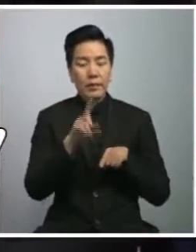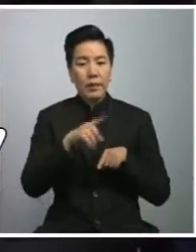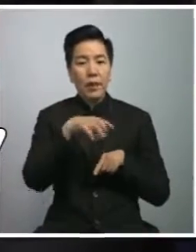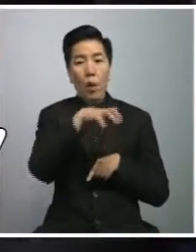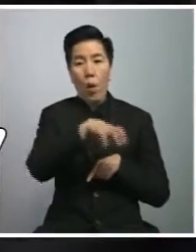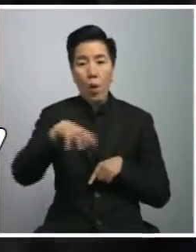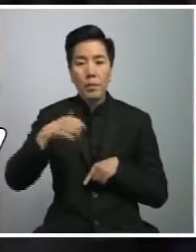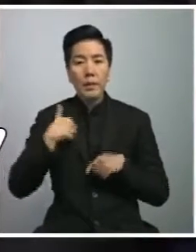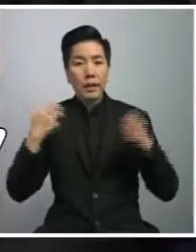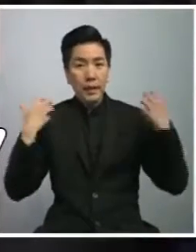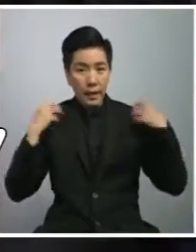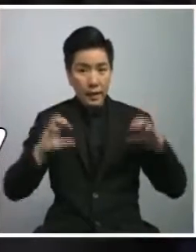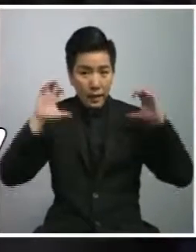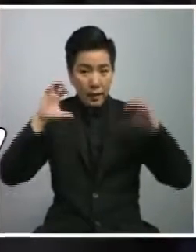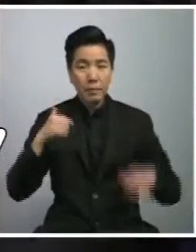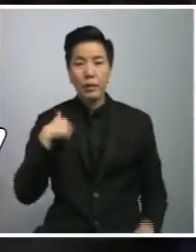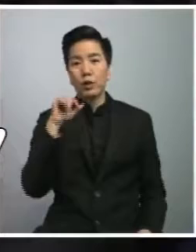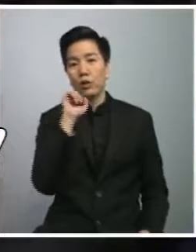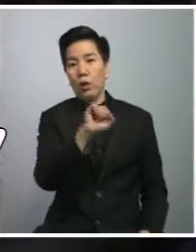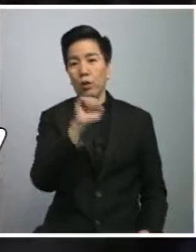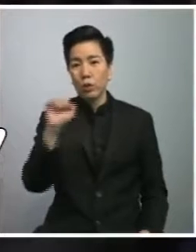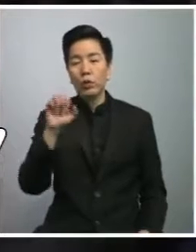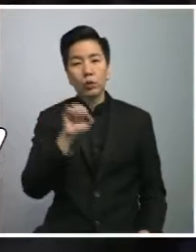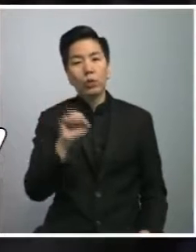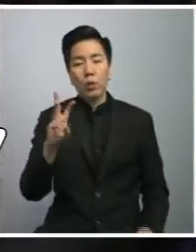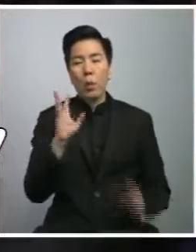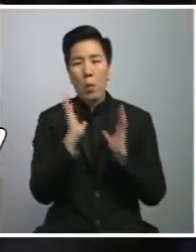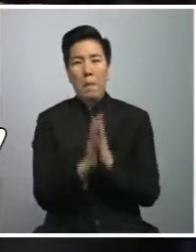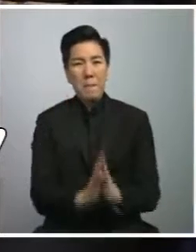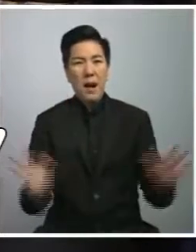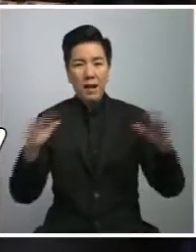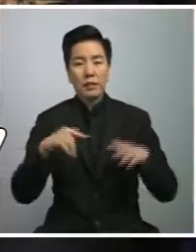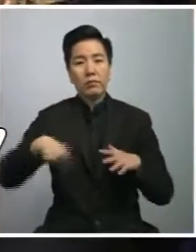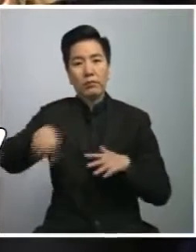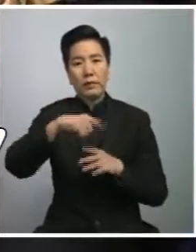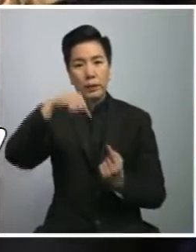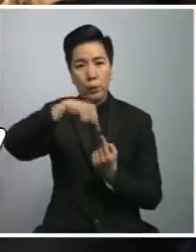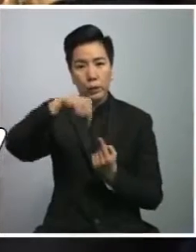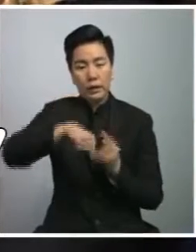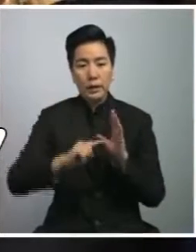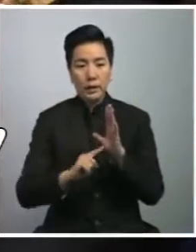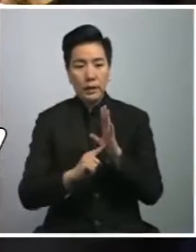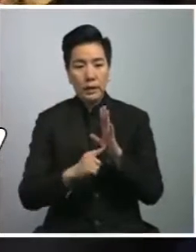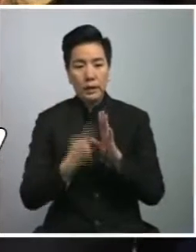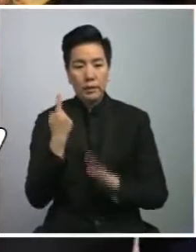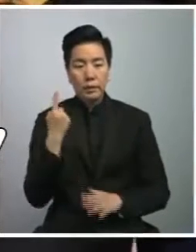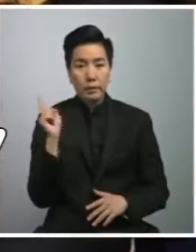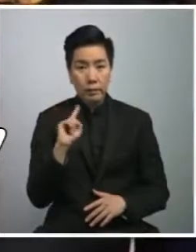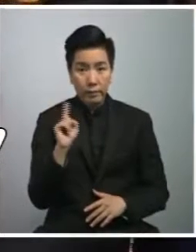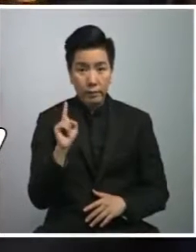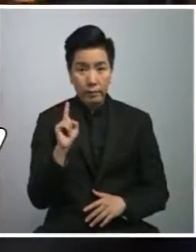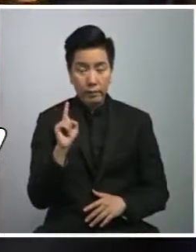ที่มีข้าราชการแล้วก็สมาชิกสภาผู้แทนราษฎรเนี่ยจำนวนมากงั้นจุดนี้มันเริ่มต้นจากการ